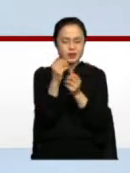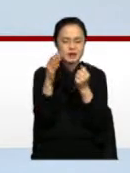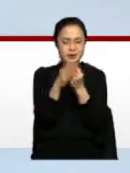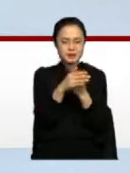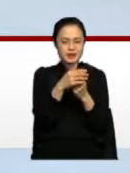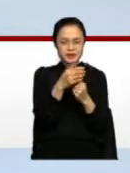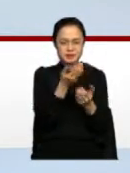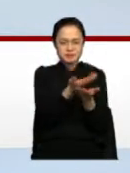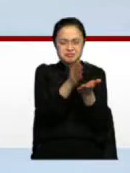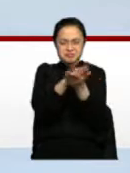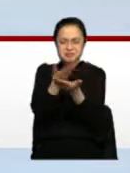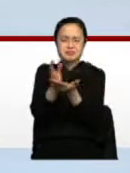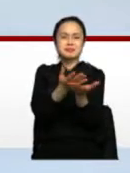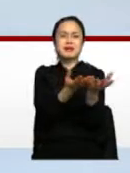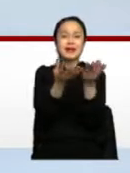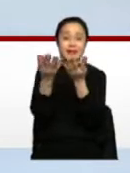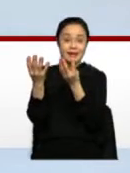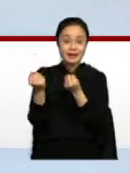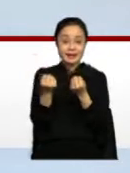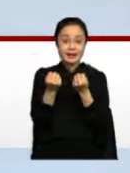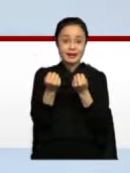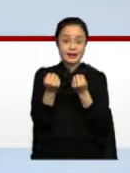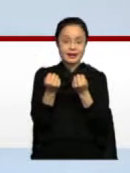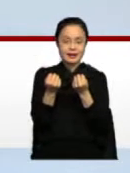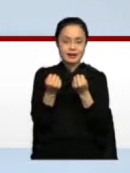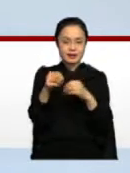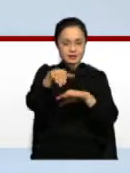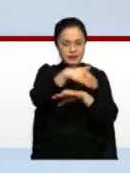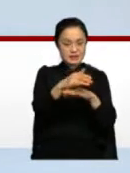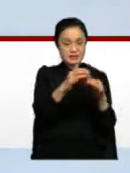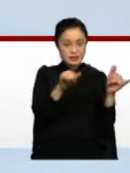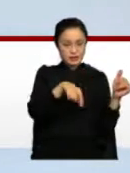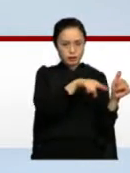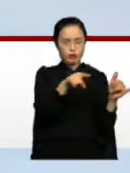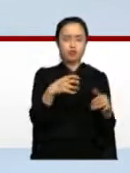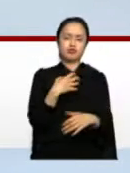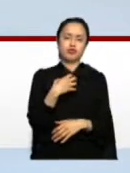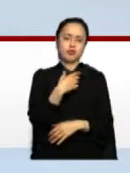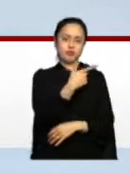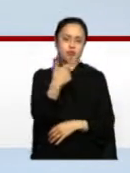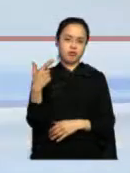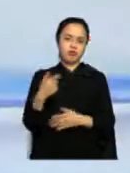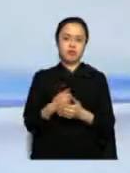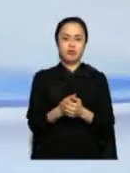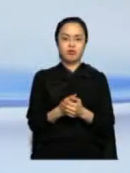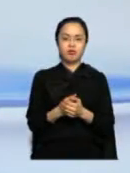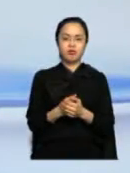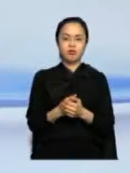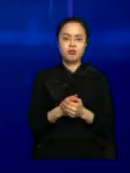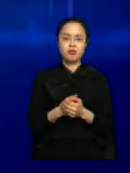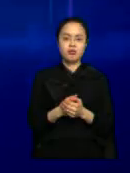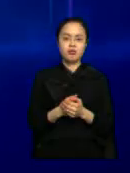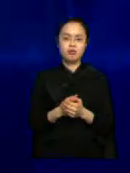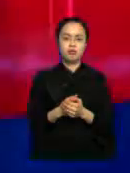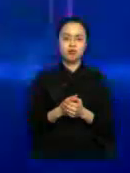있는데요. 구청 본관을 이용하는 민원인들의 안전이 크게 위협받고 있습니다. 보도에 박영찬 기자입니다.